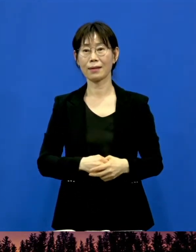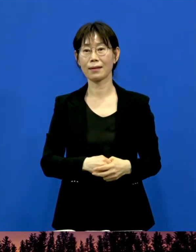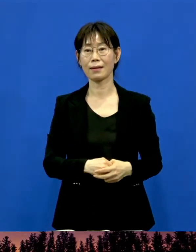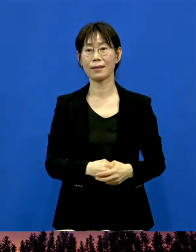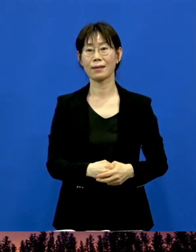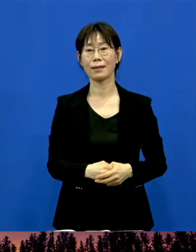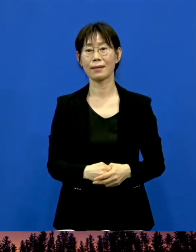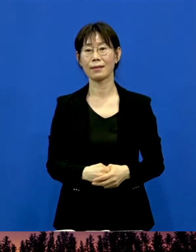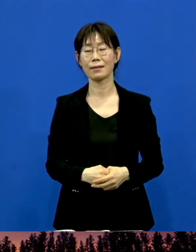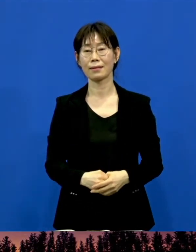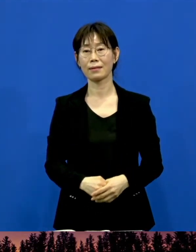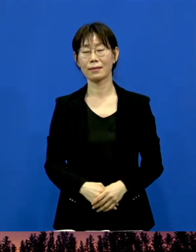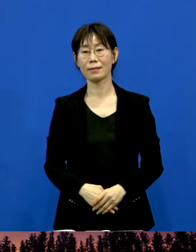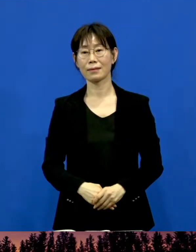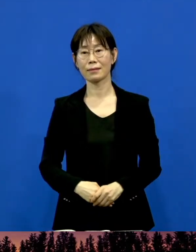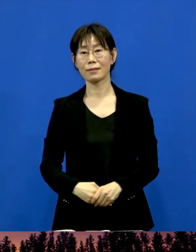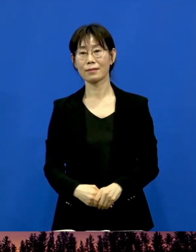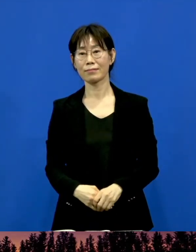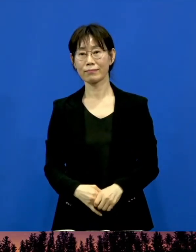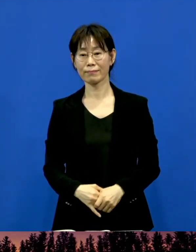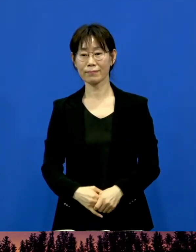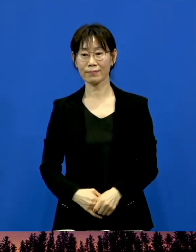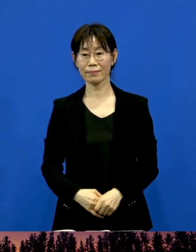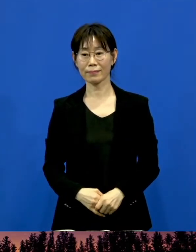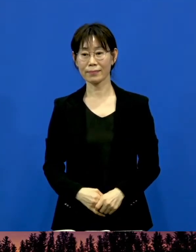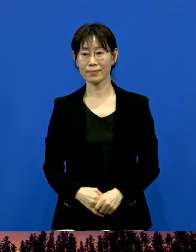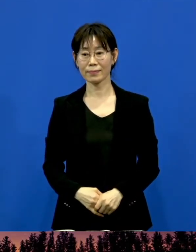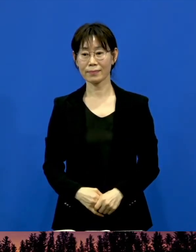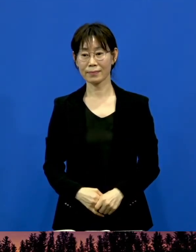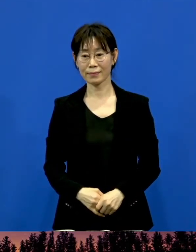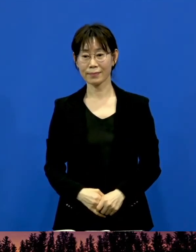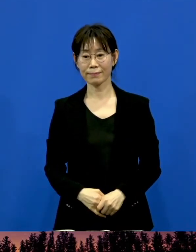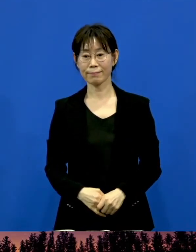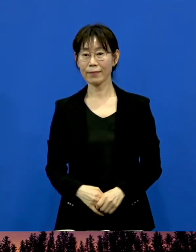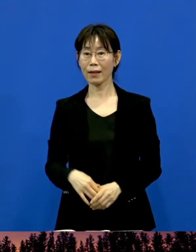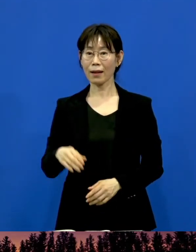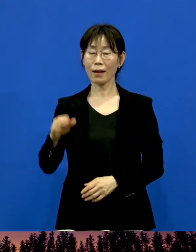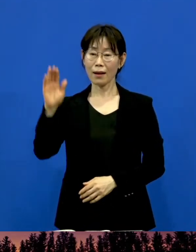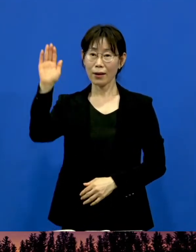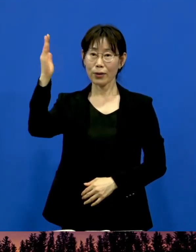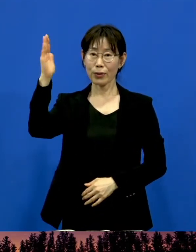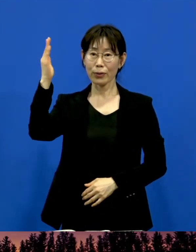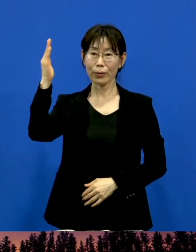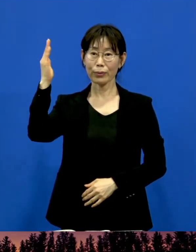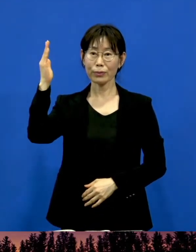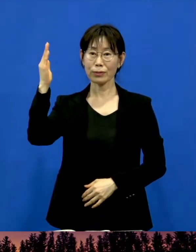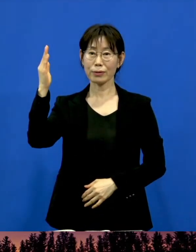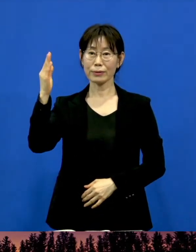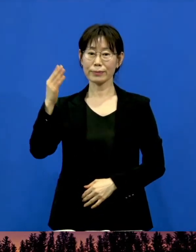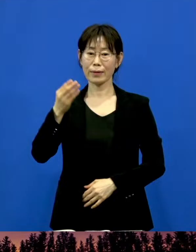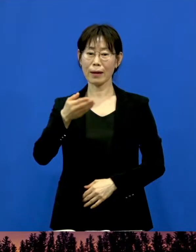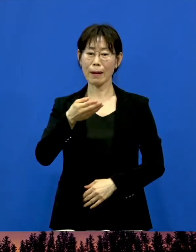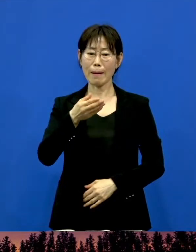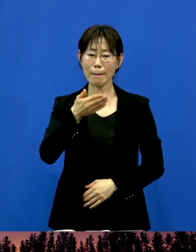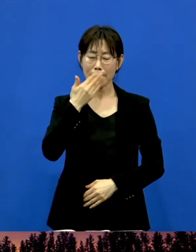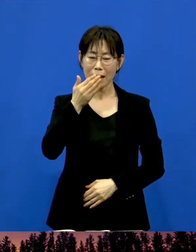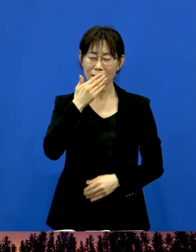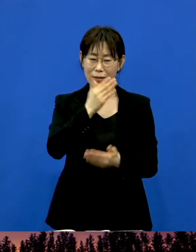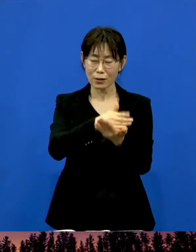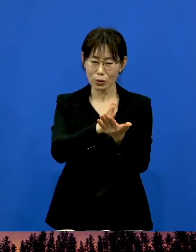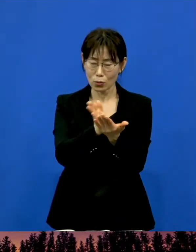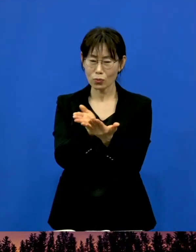돼요. 요즘 보니까요, 음료수도 종류가